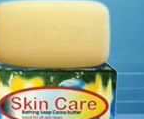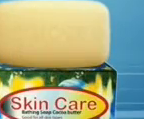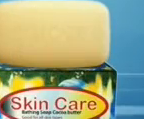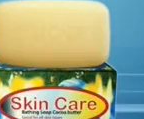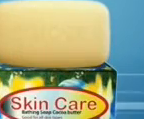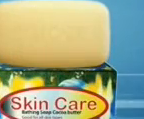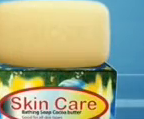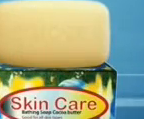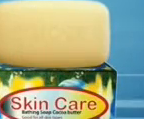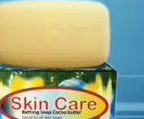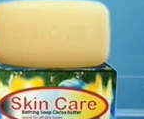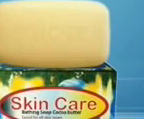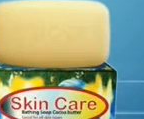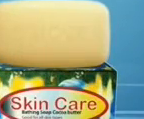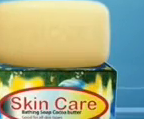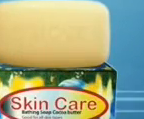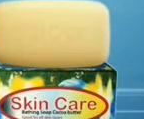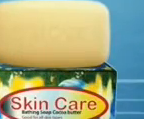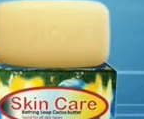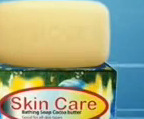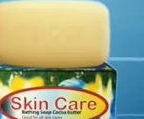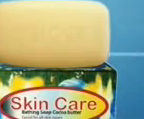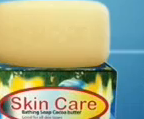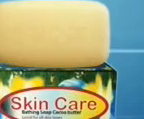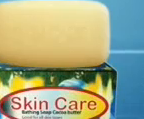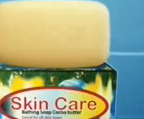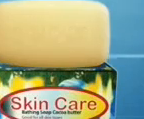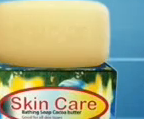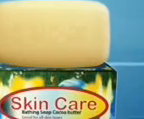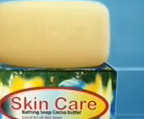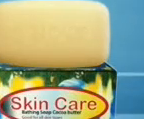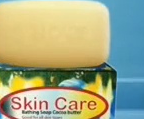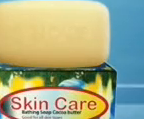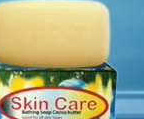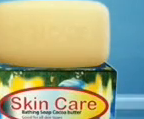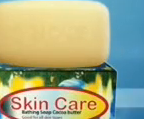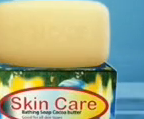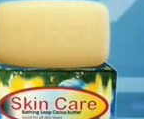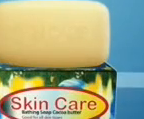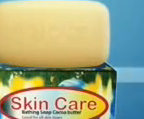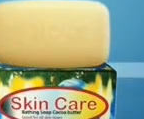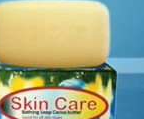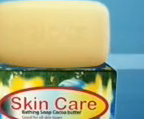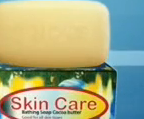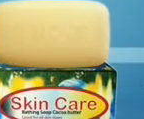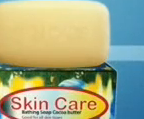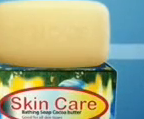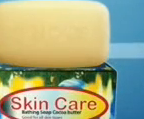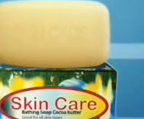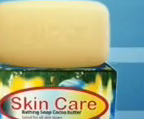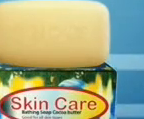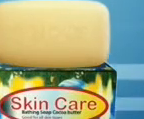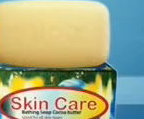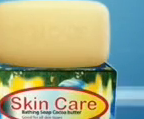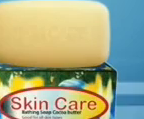Ago ge gabadde amawulire g'ebyobusuubuzi ku Bukedde TV nga gabadde gakutuusibwako Samona Products abakolera ebizibo ebirala ku